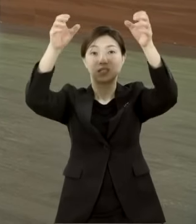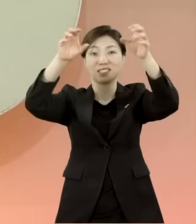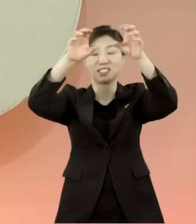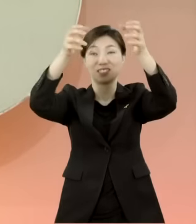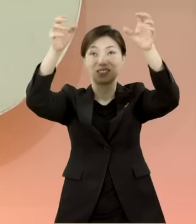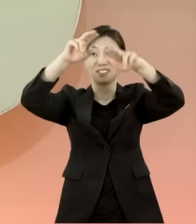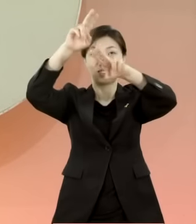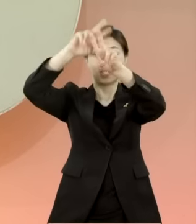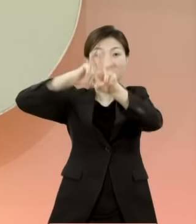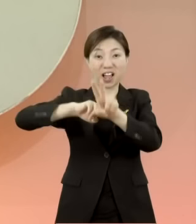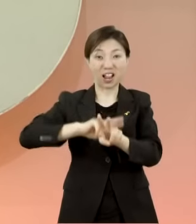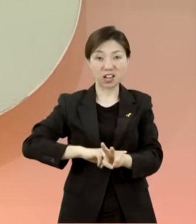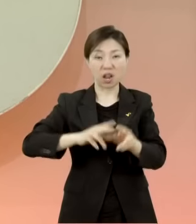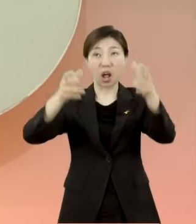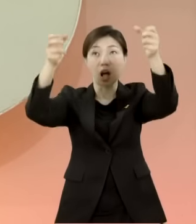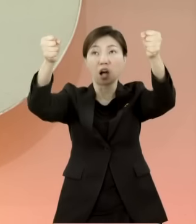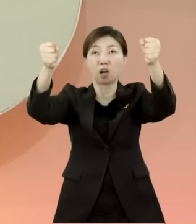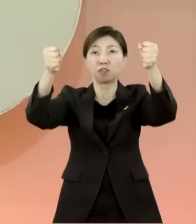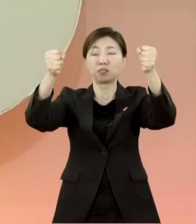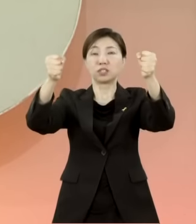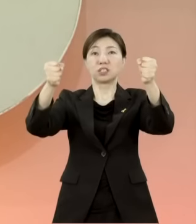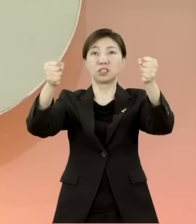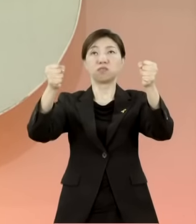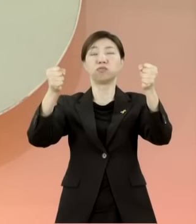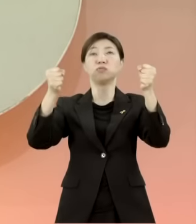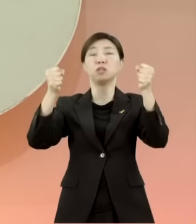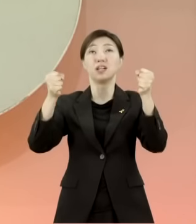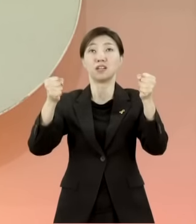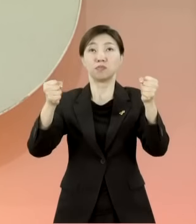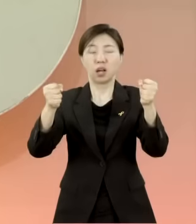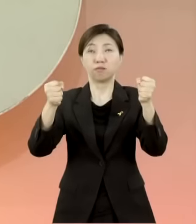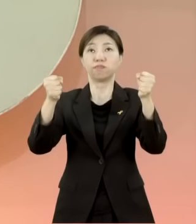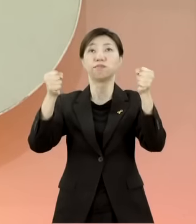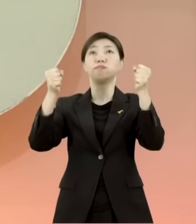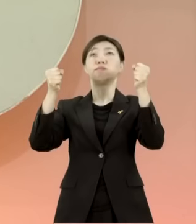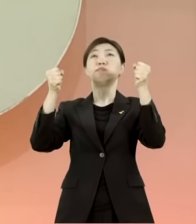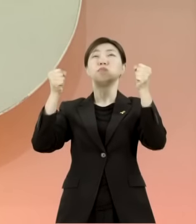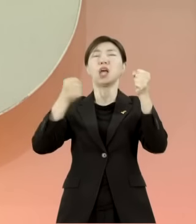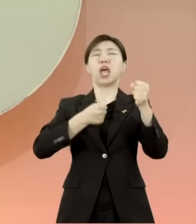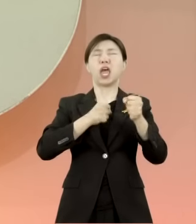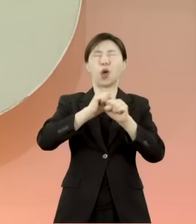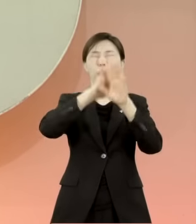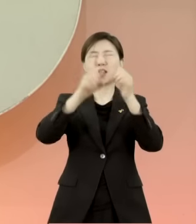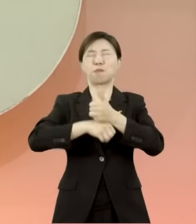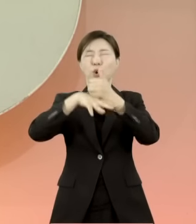뒤집혔다 그래서 옆으로 꽝하고 넘어졌다 그나마 옆으로 꽝하고 넘어졌는데